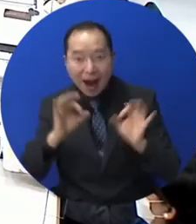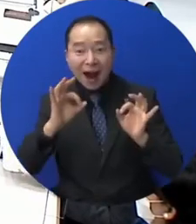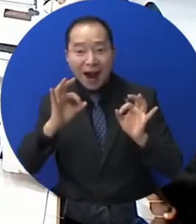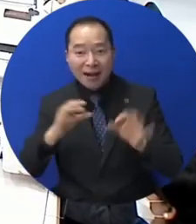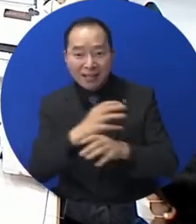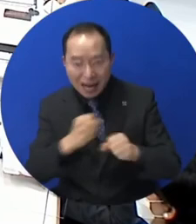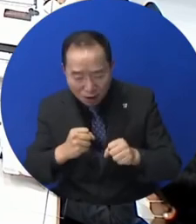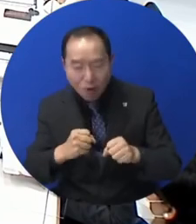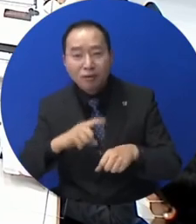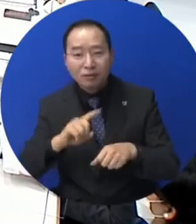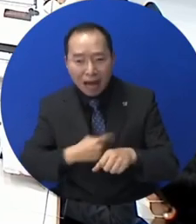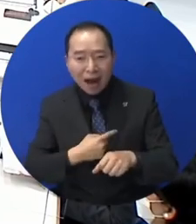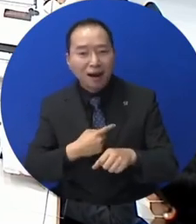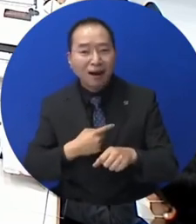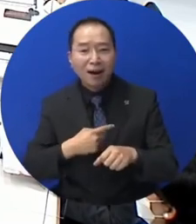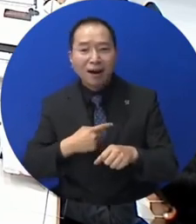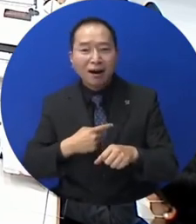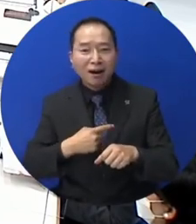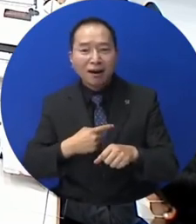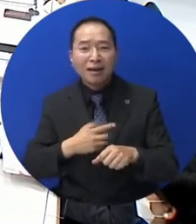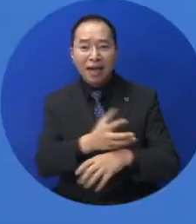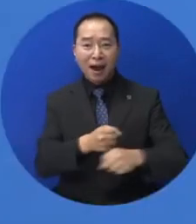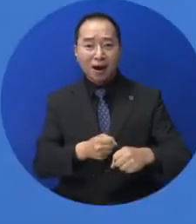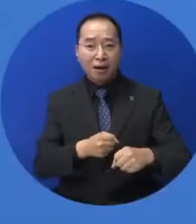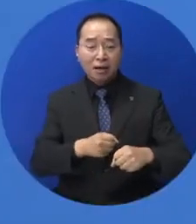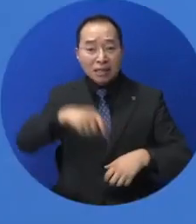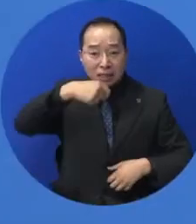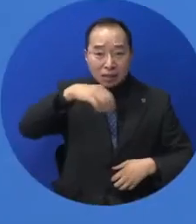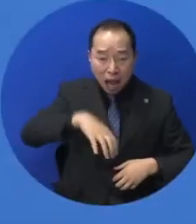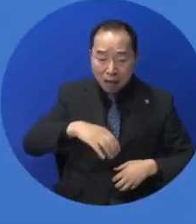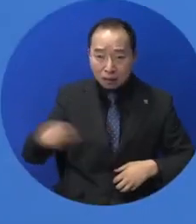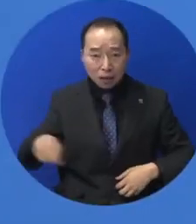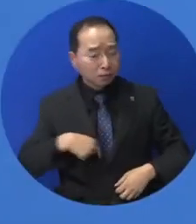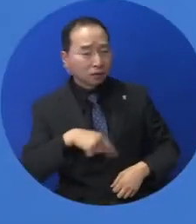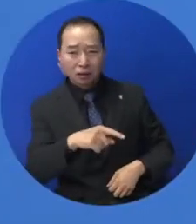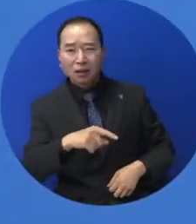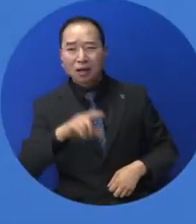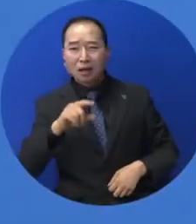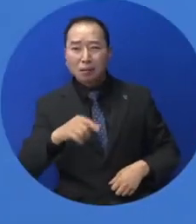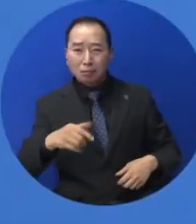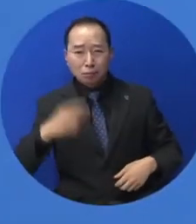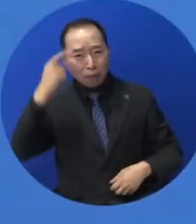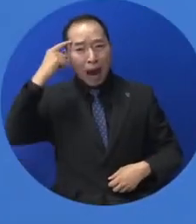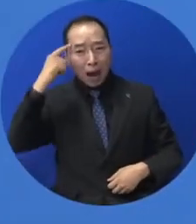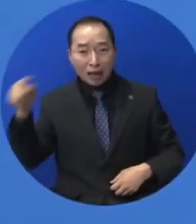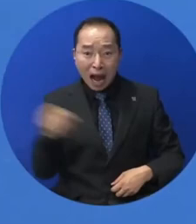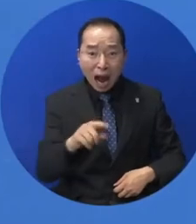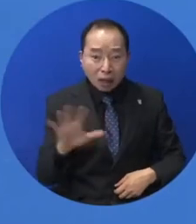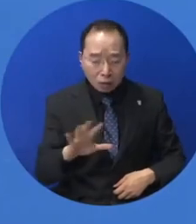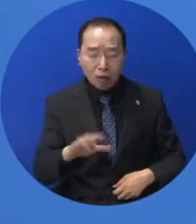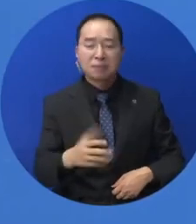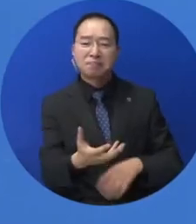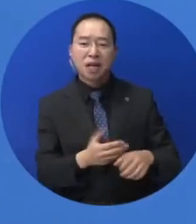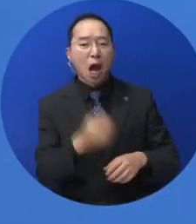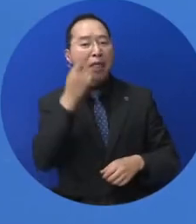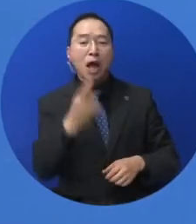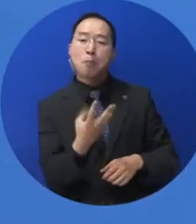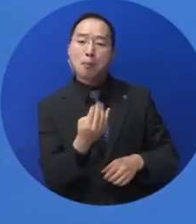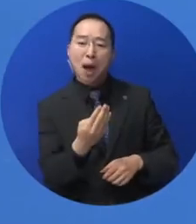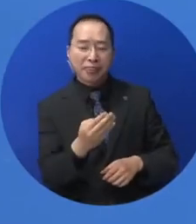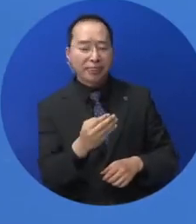하는 그러한 구독 경제를 하게 되면 소비자 입장에서는 첫째 좀 싸게 살 수 있어서 좋고 또